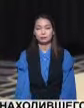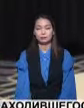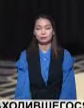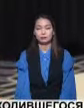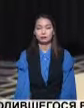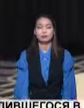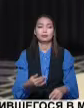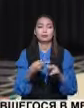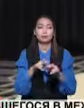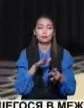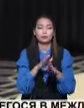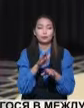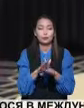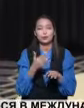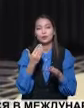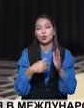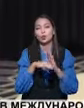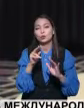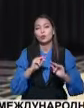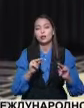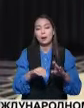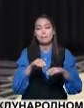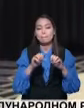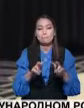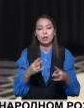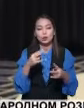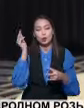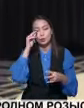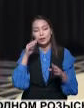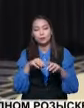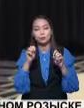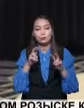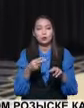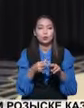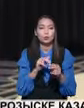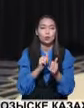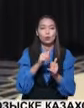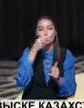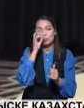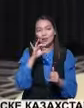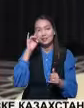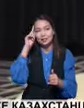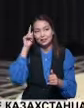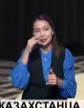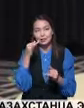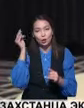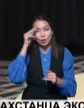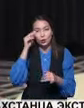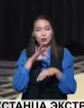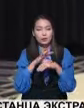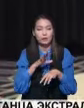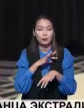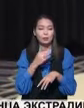Мы должны использовать лучшие педагогические практики. На курсах специалисты смогли обменяться опытом и знаниями. Обучение провели